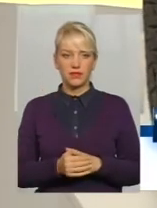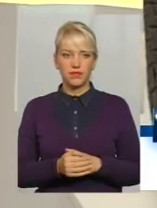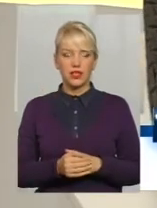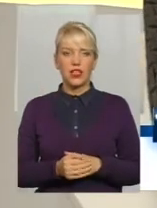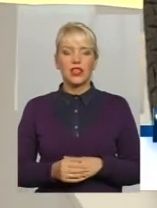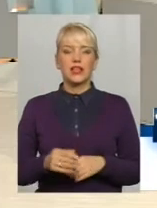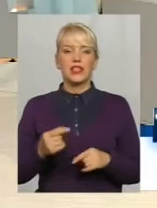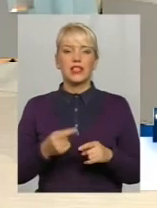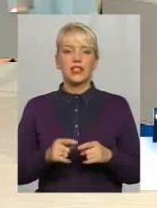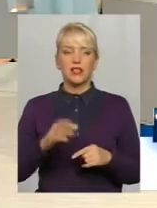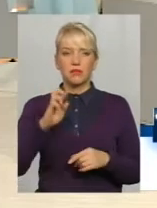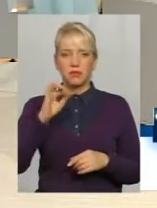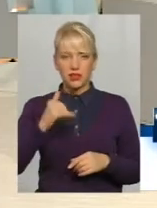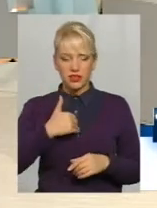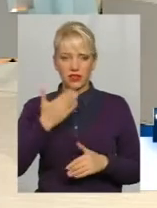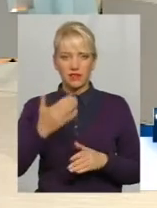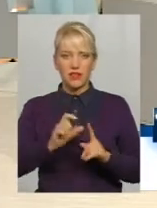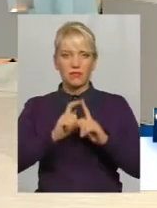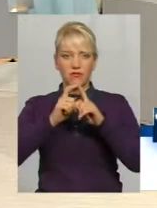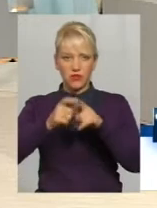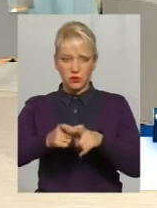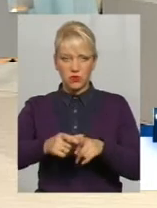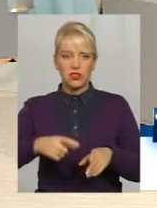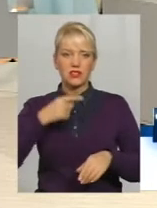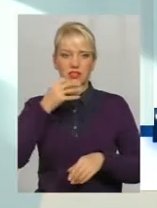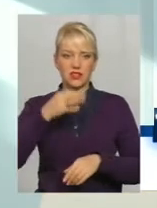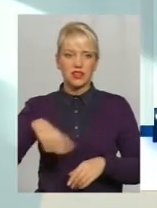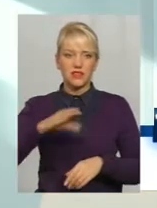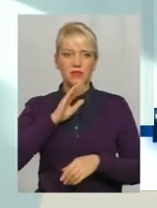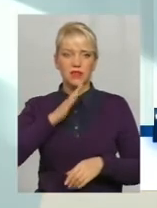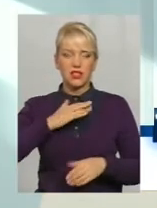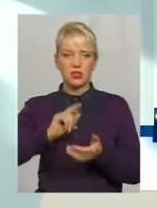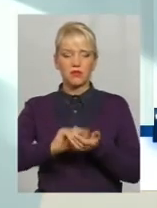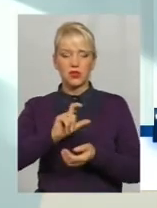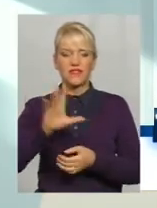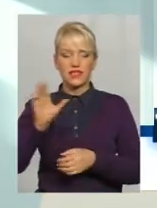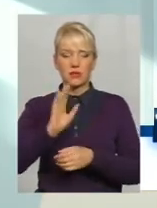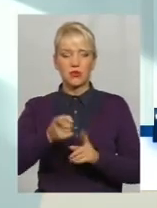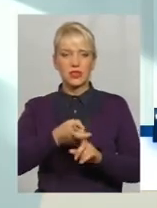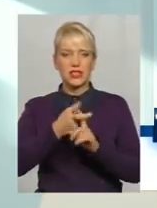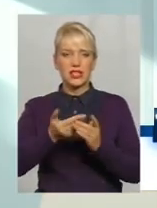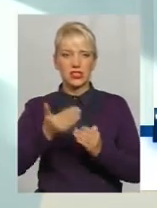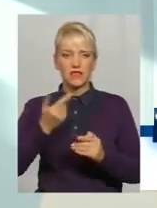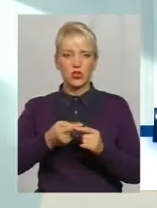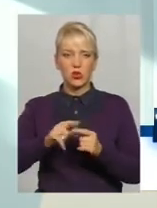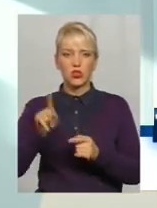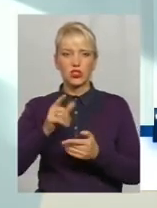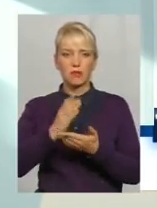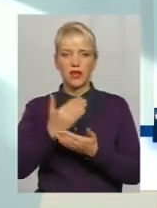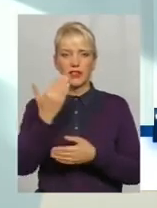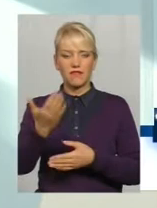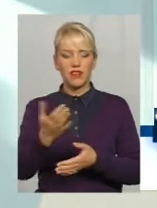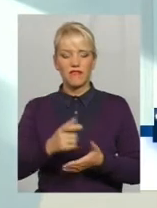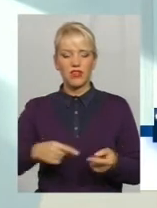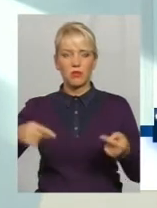мінімальна 1070. Хотіла б вам дати відповідь і сказати всім нашим пенсіонерам, що все буде залежати від того, чи маєте ви відповідний страховий